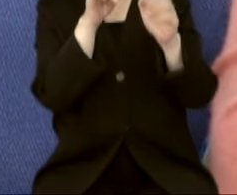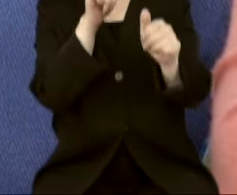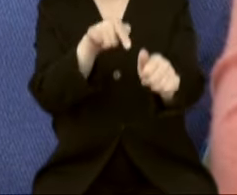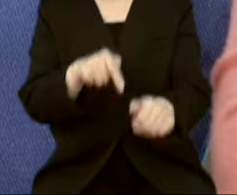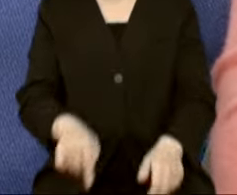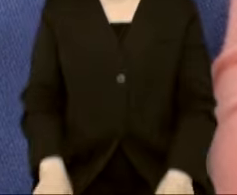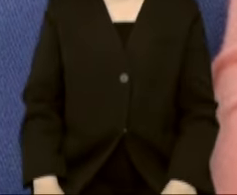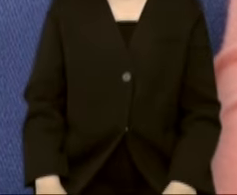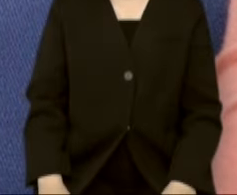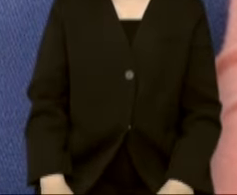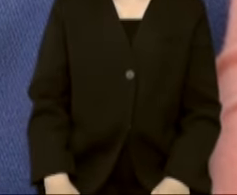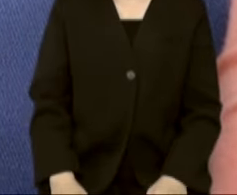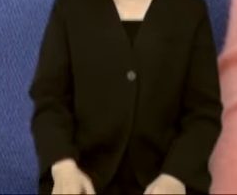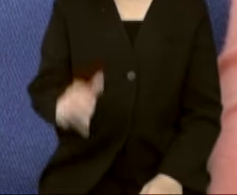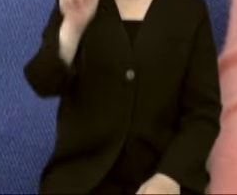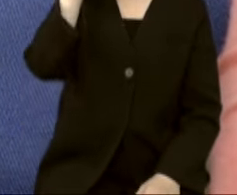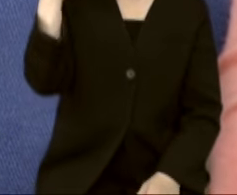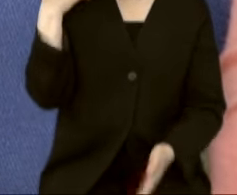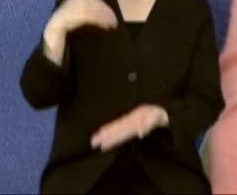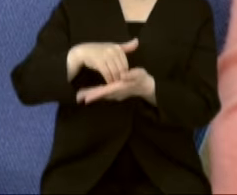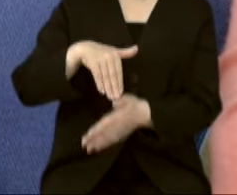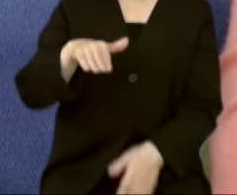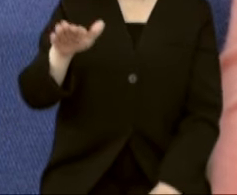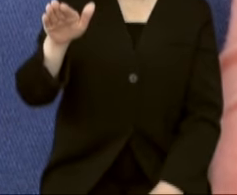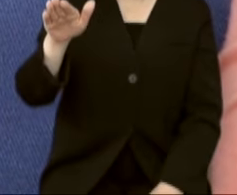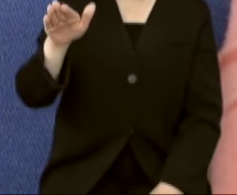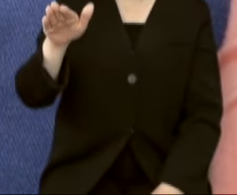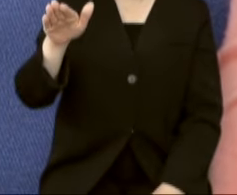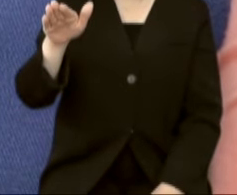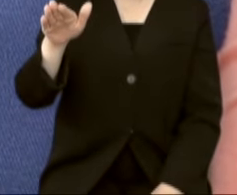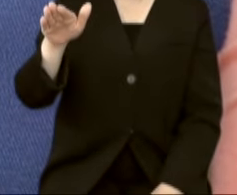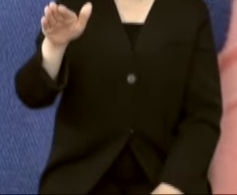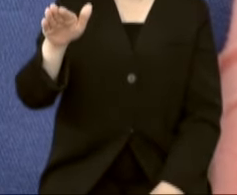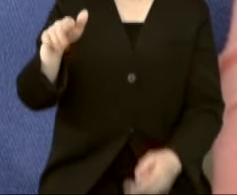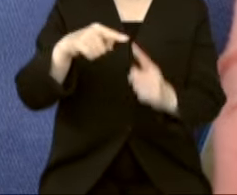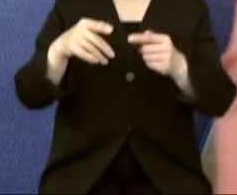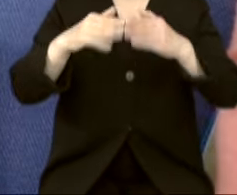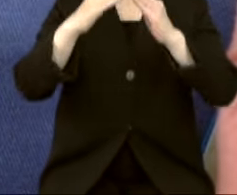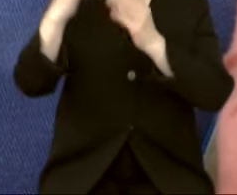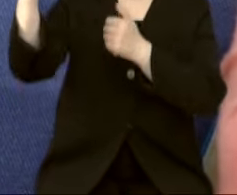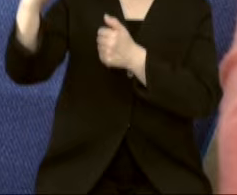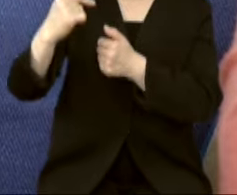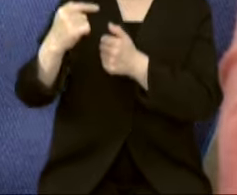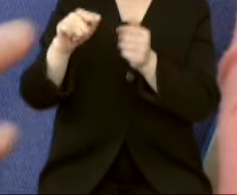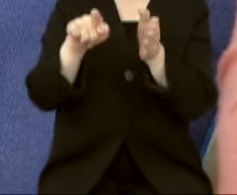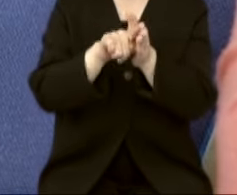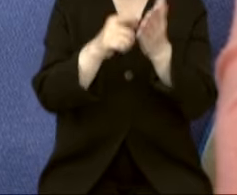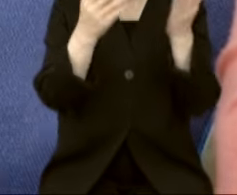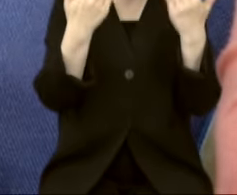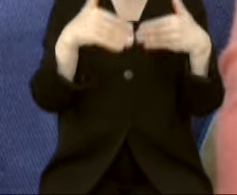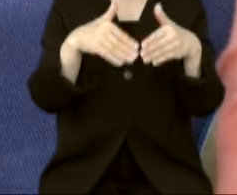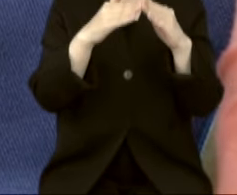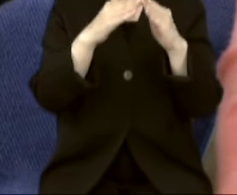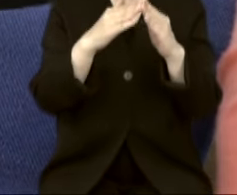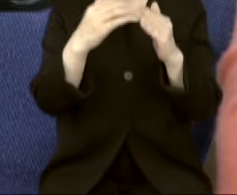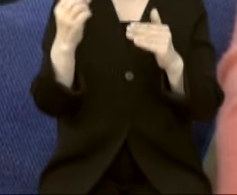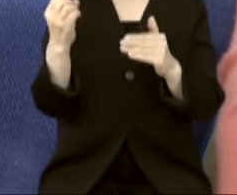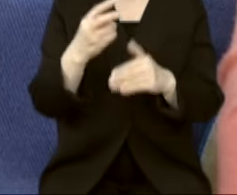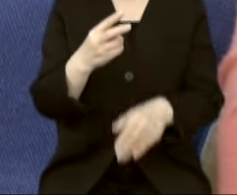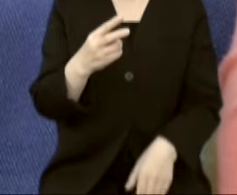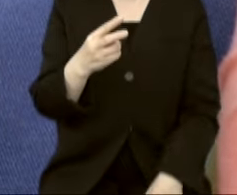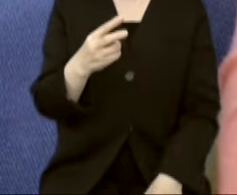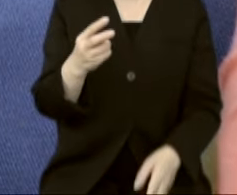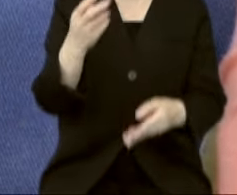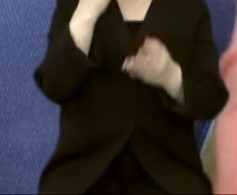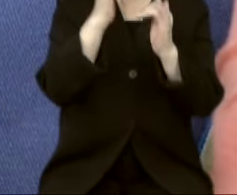전하라. 그래서 인도에 돌아가서 기회를 세워라. 그리고 신학교를 세우고 그